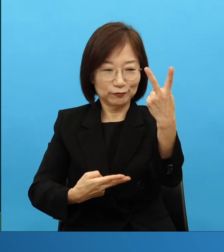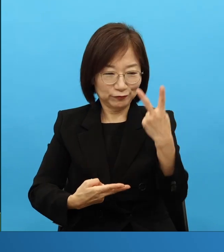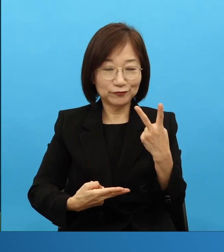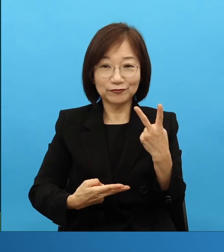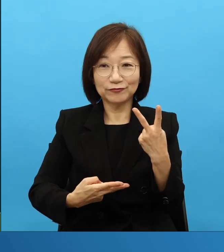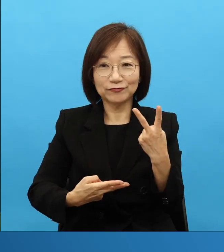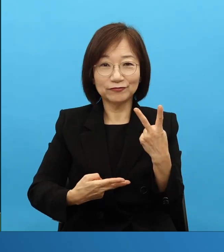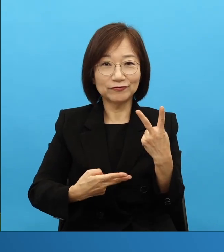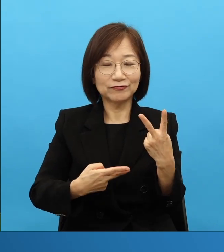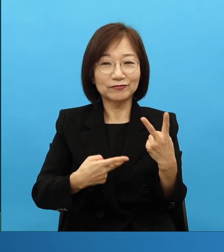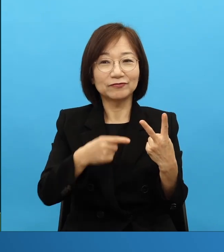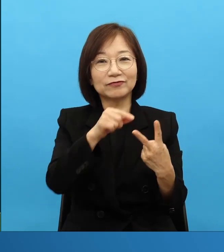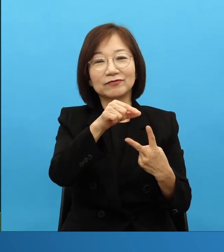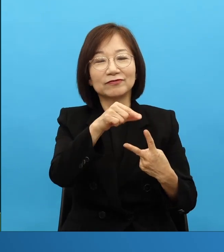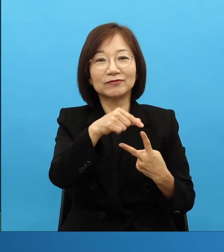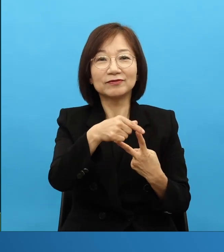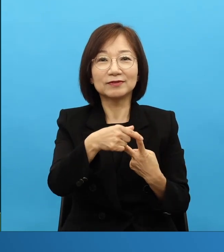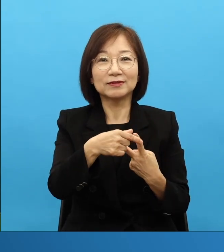이거는